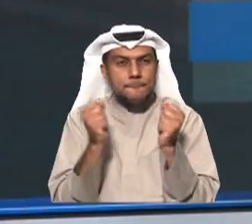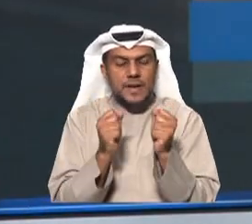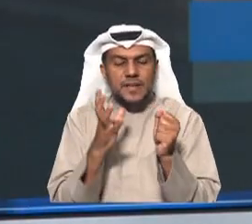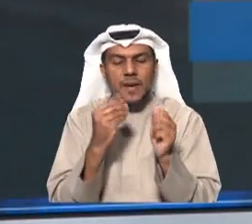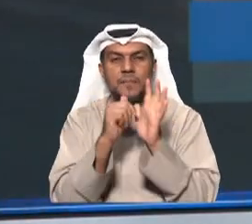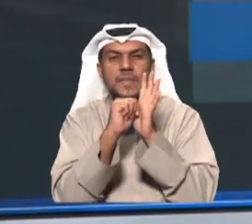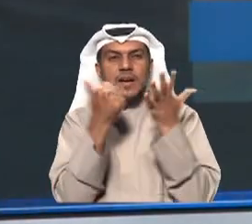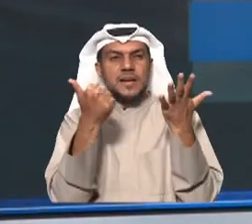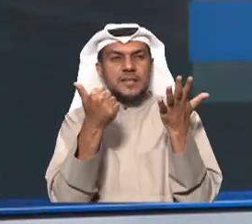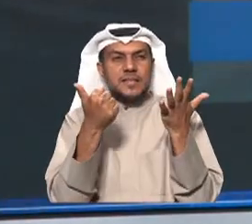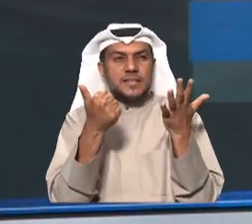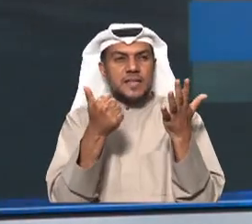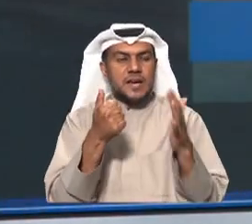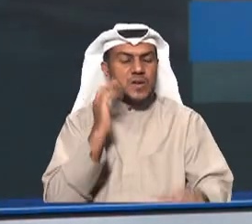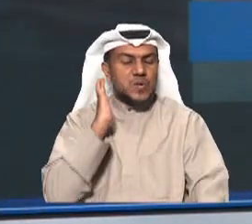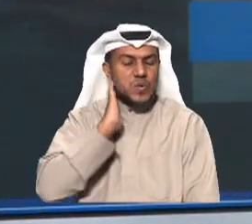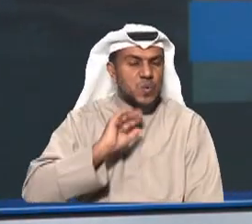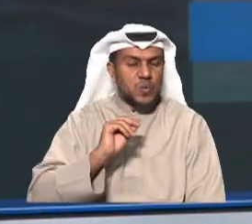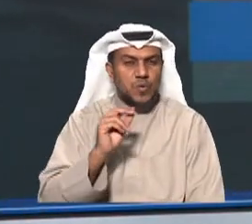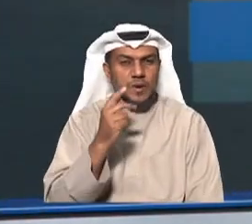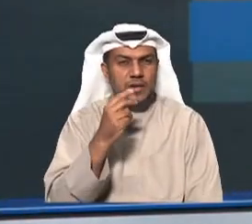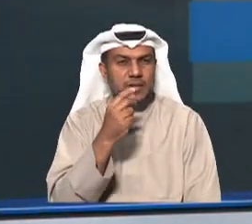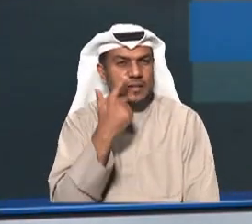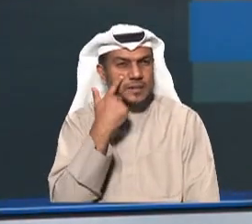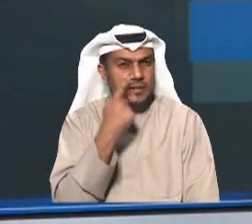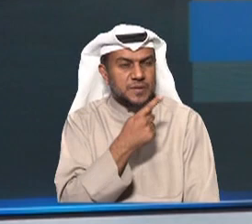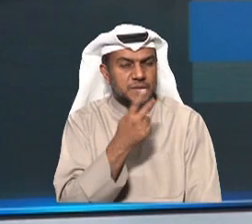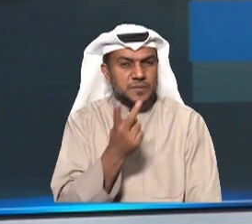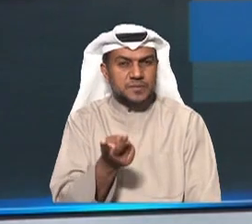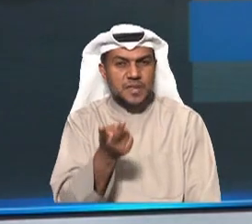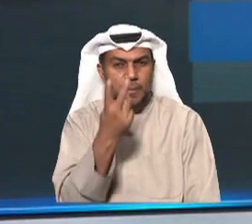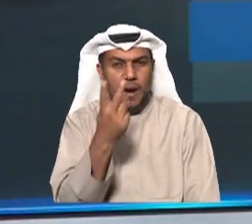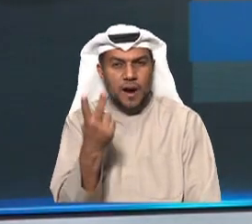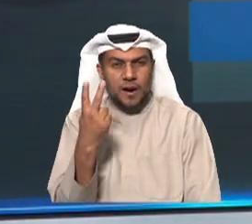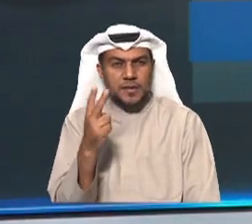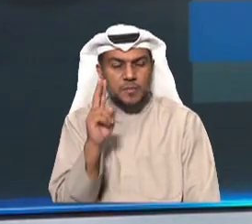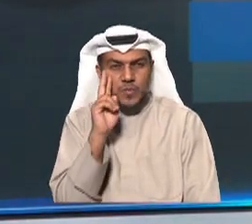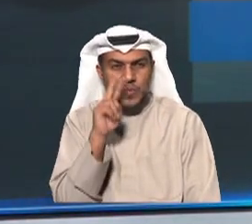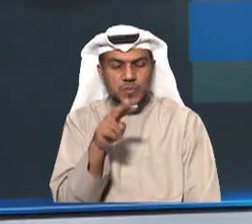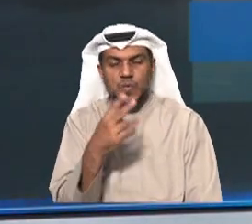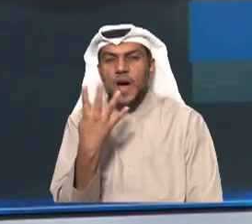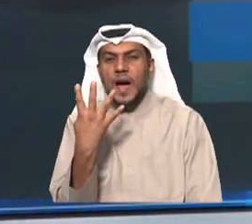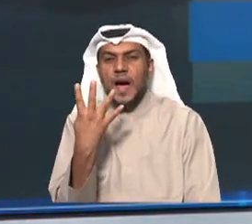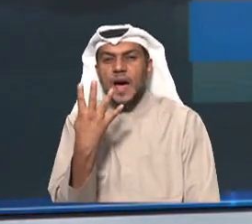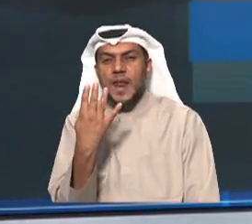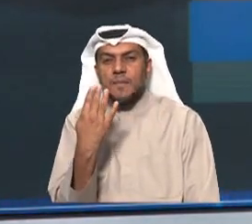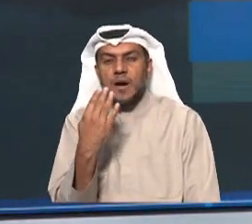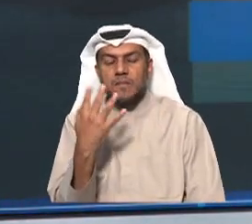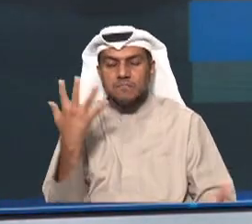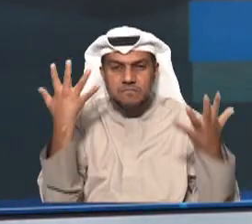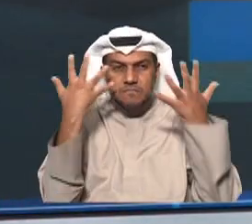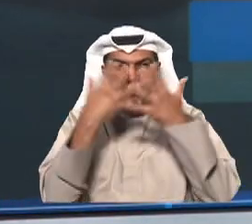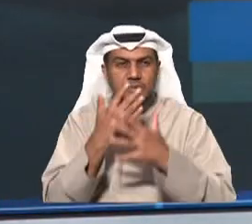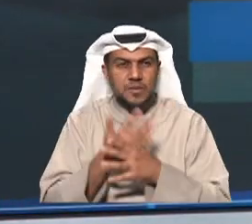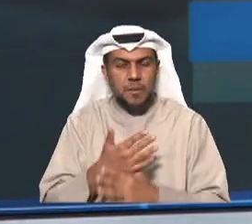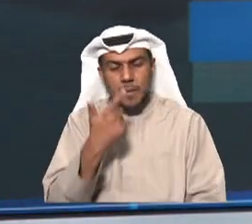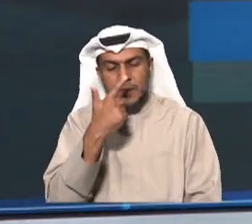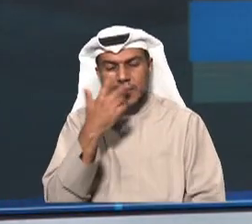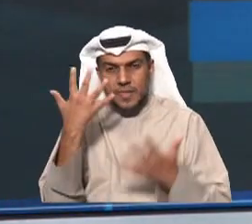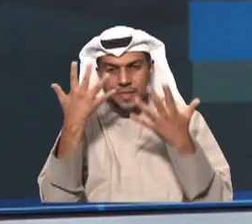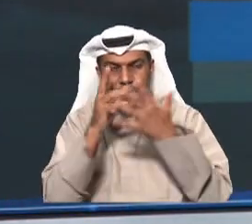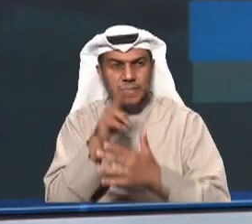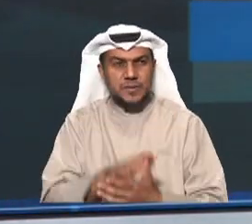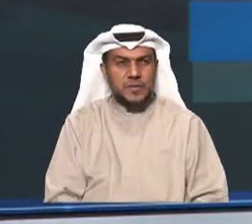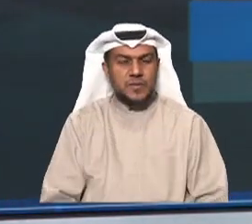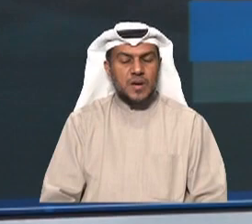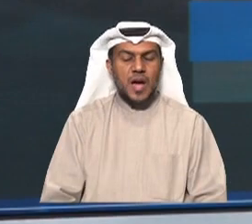درجة مئوية، الرطوبة النسبية 77%، والرؤية الأفقية نوعا ما متراجعة إلى 4 كيلومتر، رياح حاليا غربية تصل سرعتها